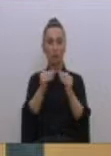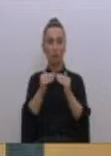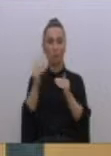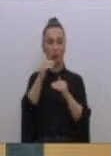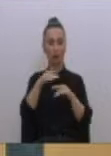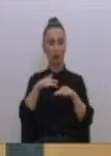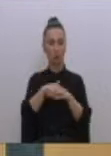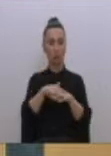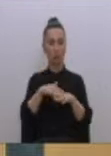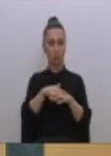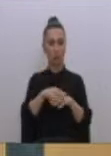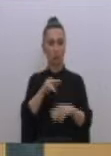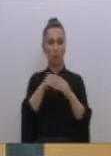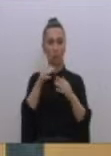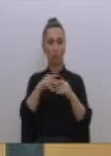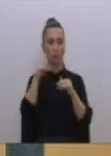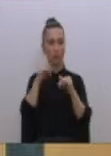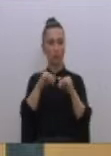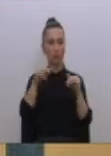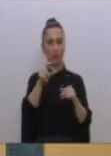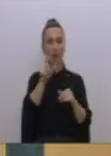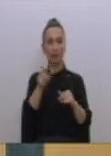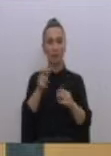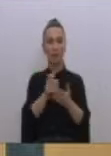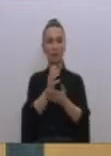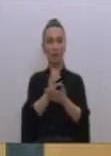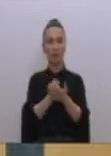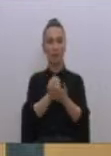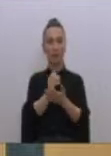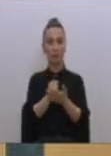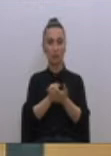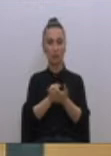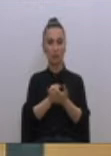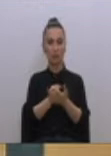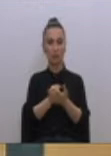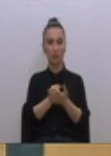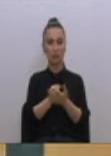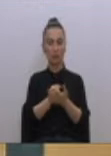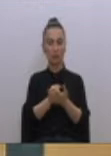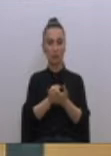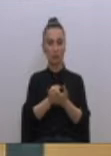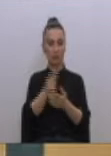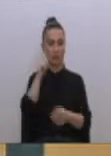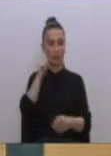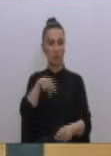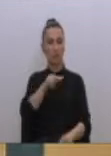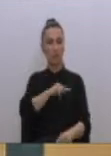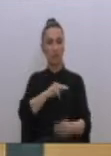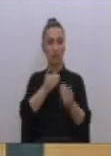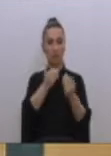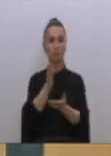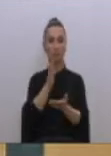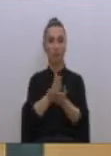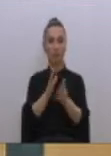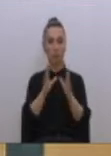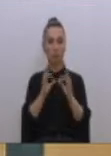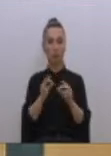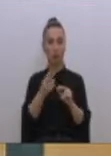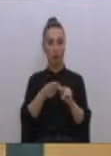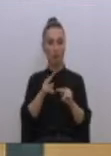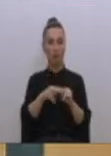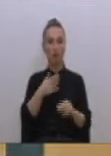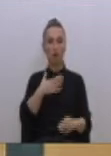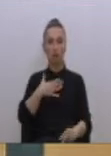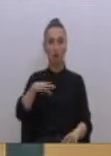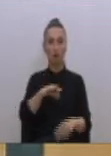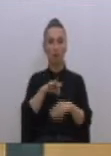ქულა. თანამშრომელთა პროფესიული რესურსების ადამიანური რესურსების მოგეხსენებათ სამსახურის ძირითადი აქტივია. ამიტომ ჩვენს